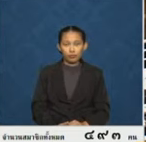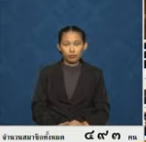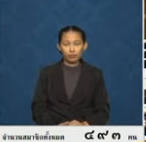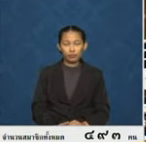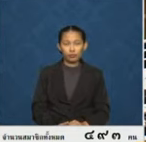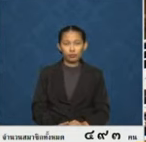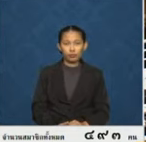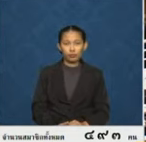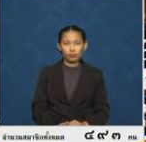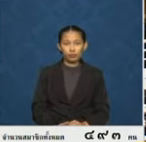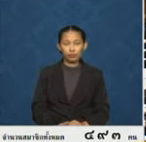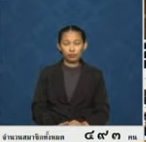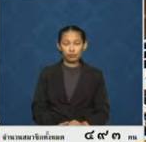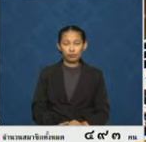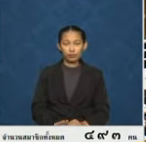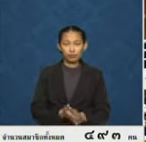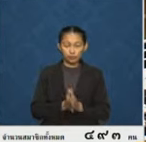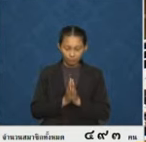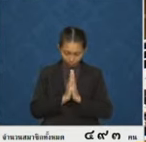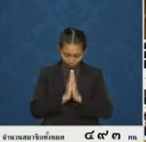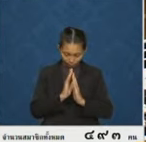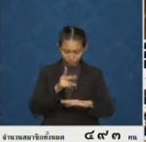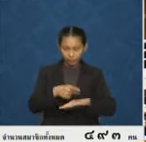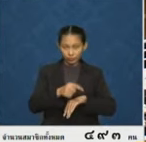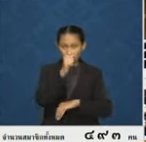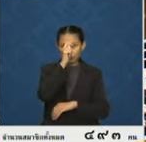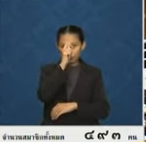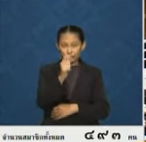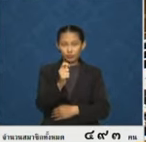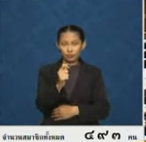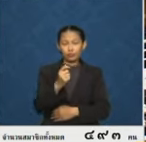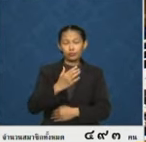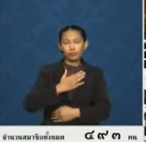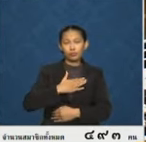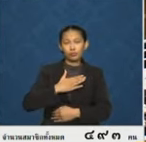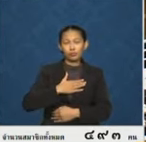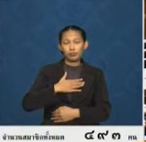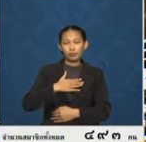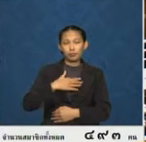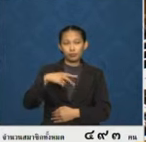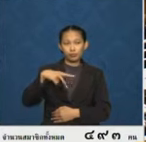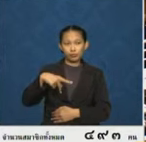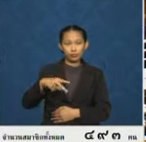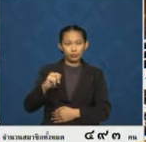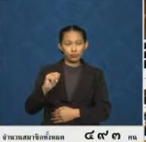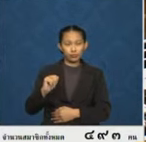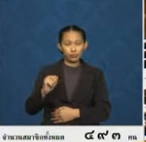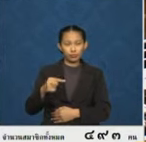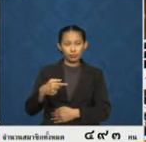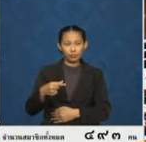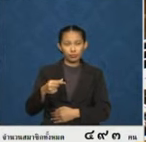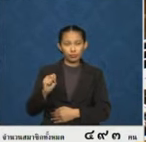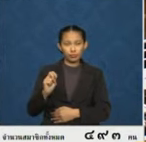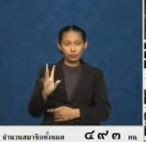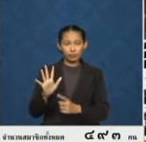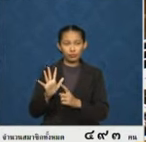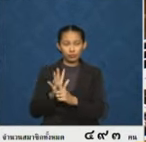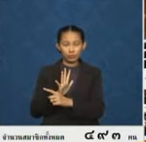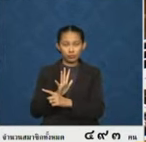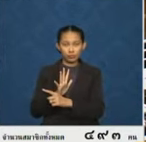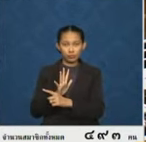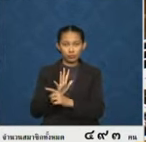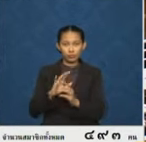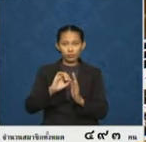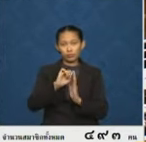ครับครับกราบเรียนท่านประธานสภาที่เคารพผมพงษ์ทองหนักวังทองเนิลปาง